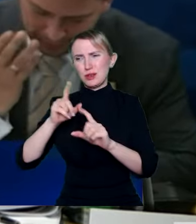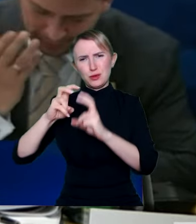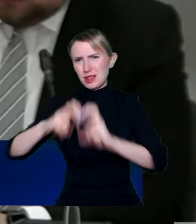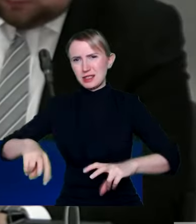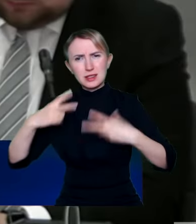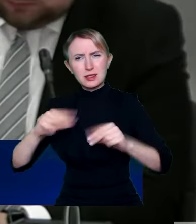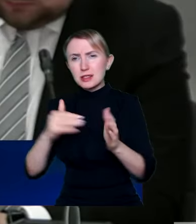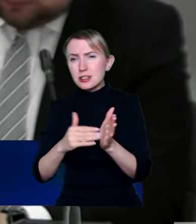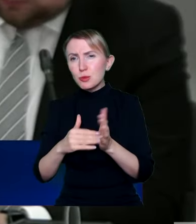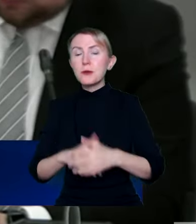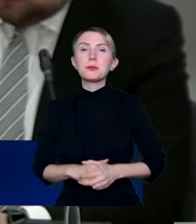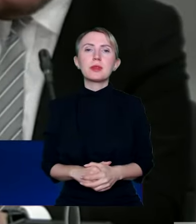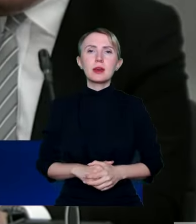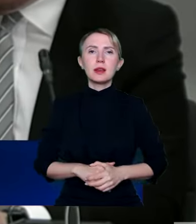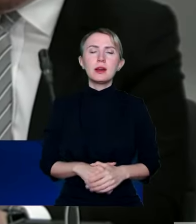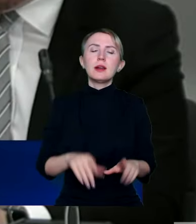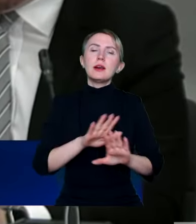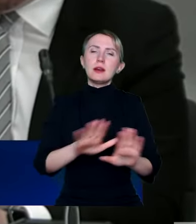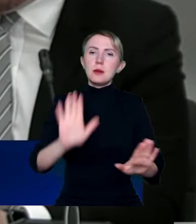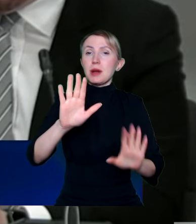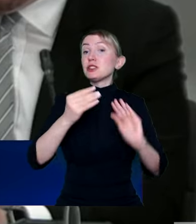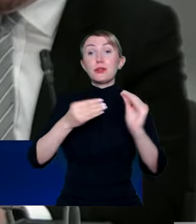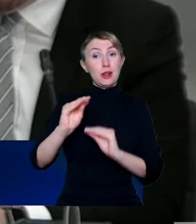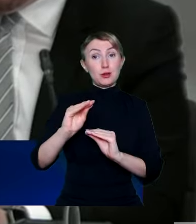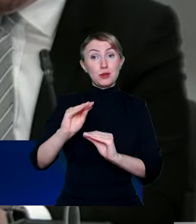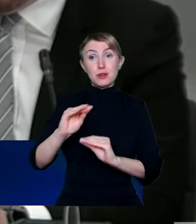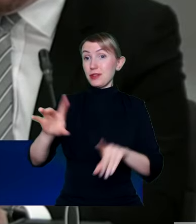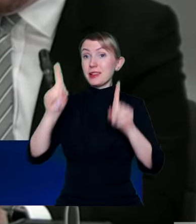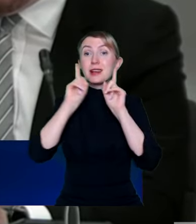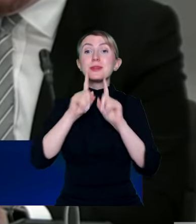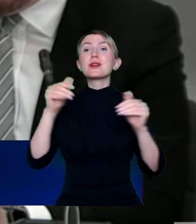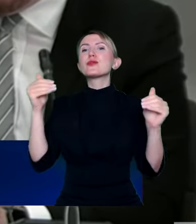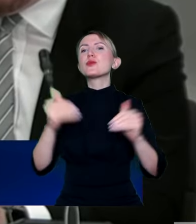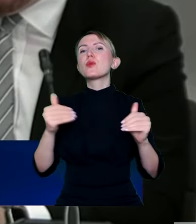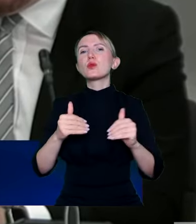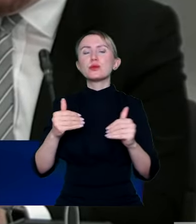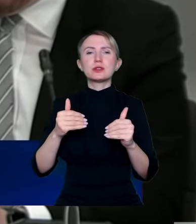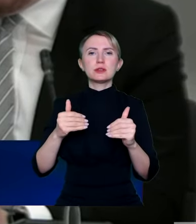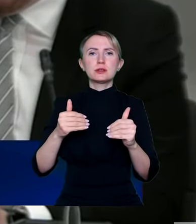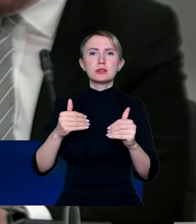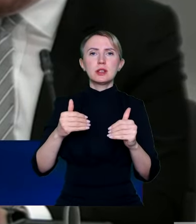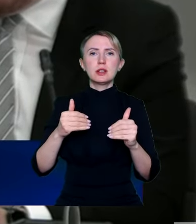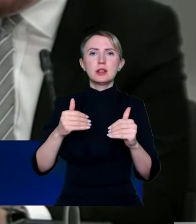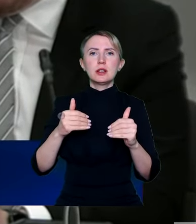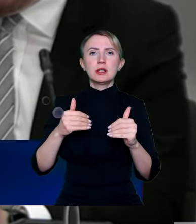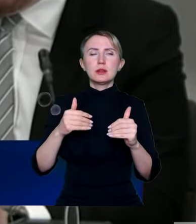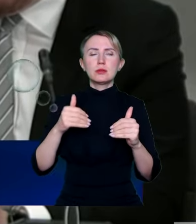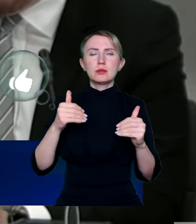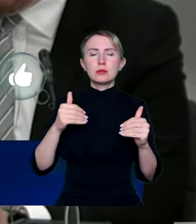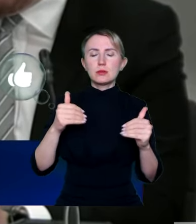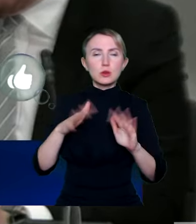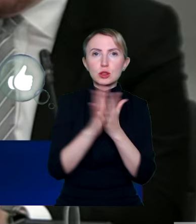Bo naprawdę możecie zlikwidować, macie większość. Możecie tak naprawdę i Stazinel w pustyni w puszczy wam przeszkadza i pan